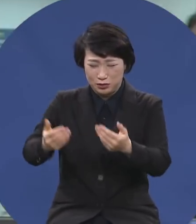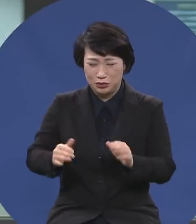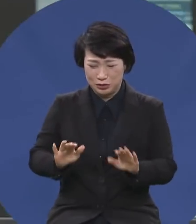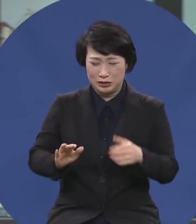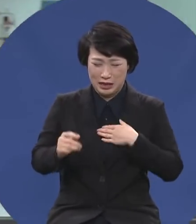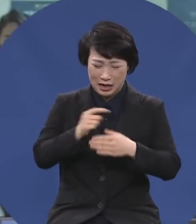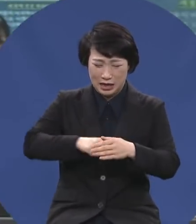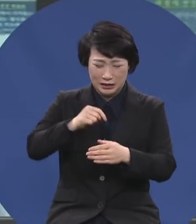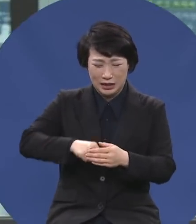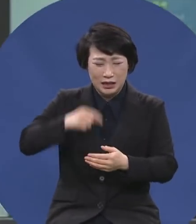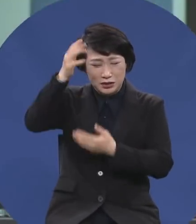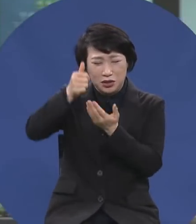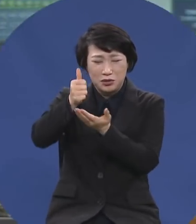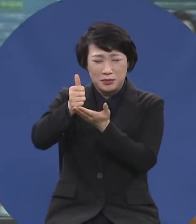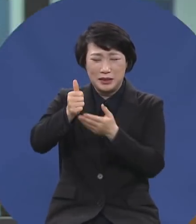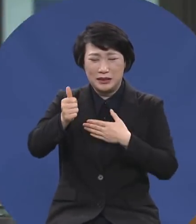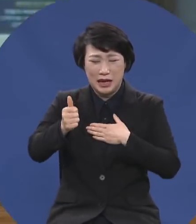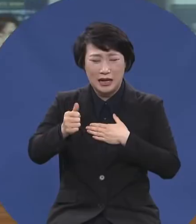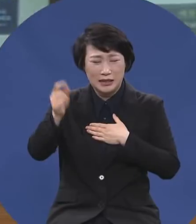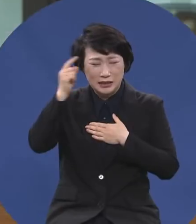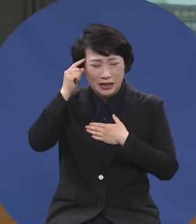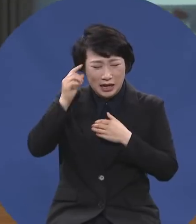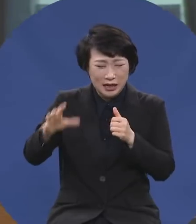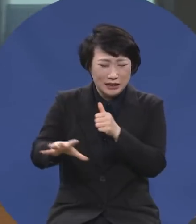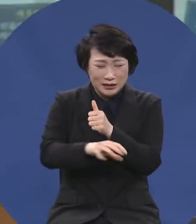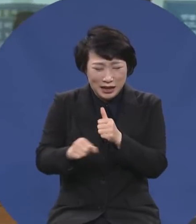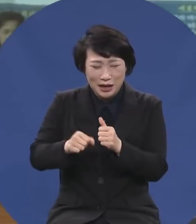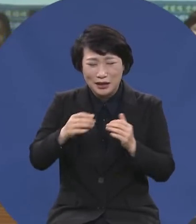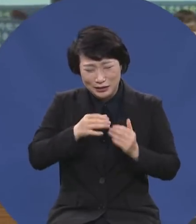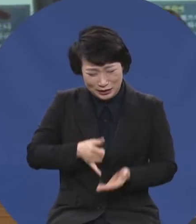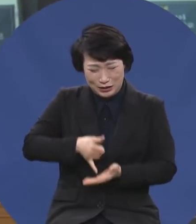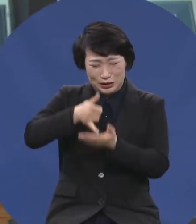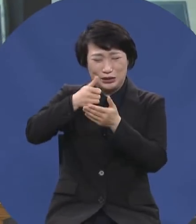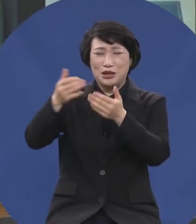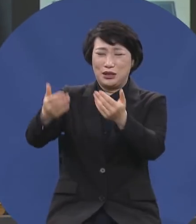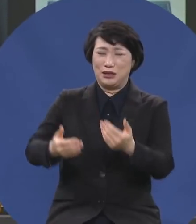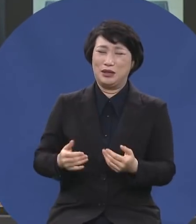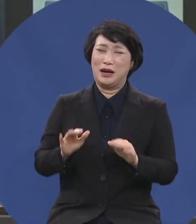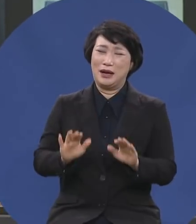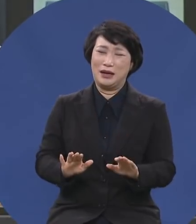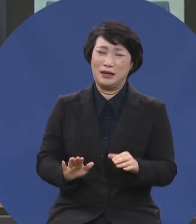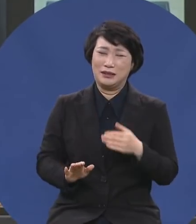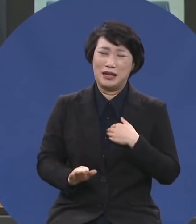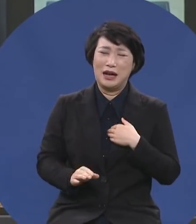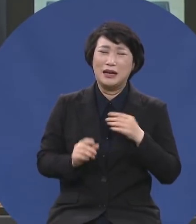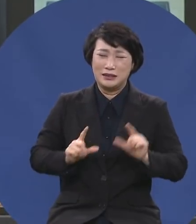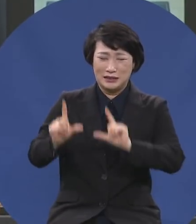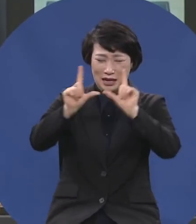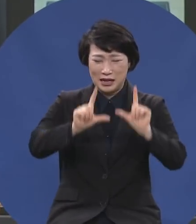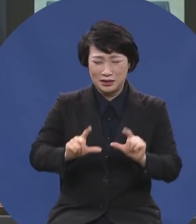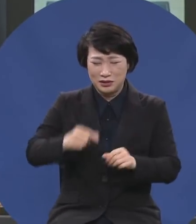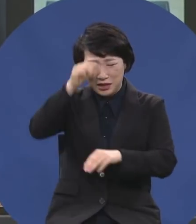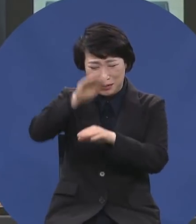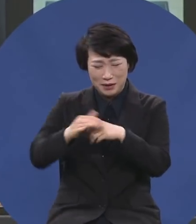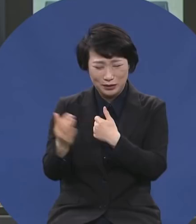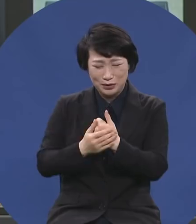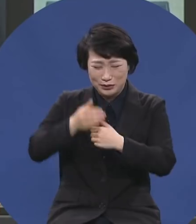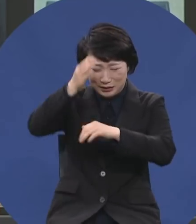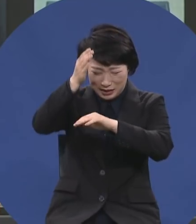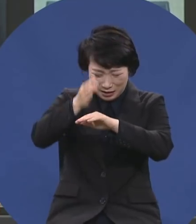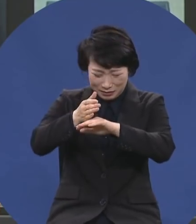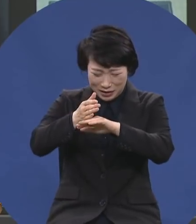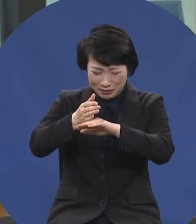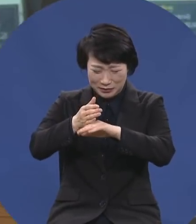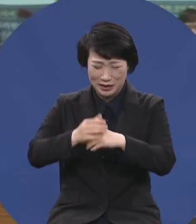내 안에서 성령이 내 생각을 장악하시고 인격을 주장하시사 살게 하시고 예배케 하시니